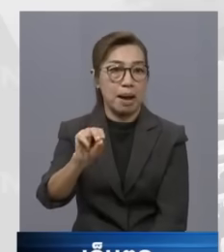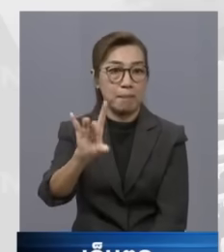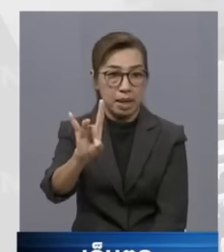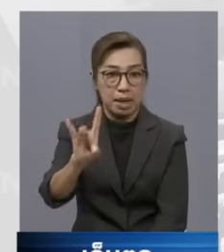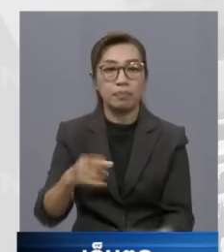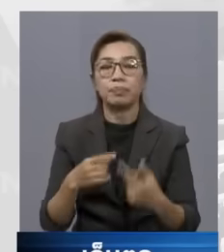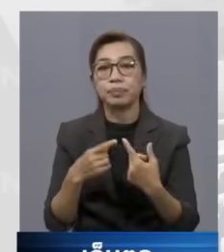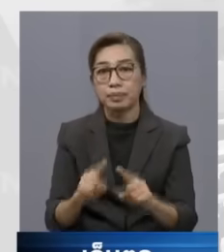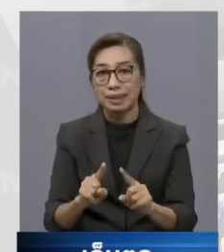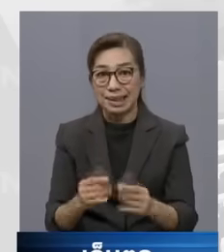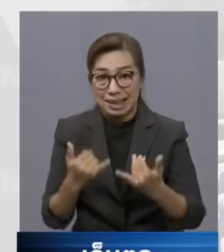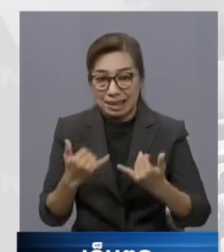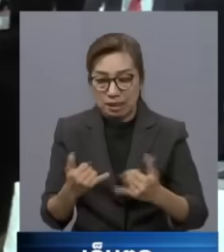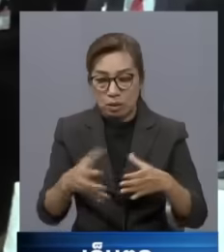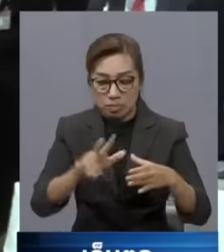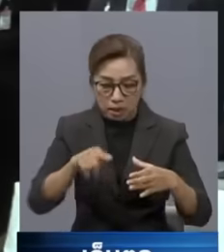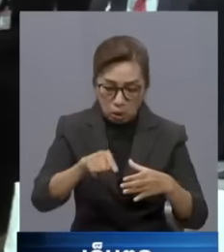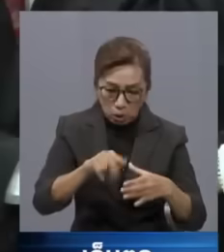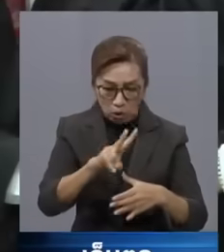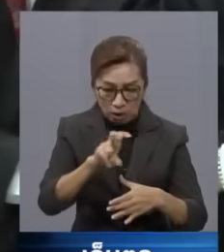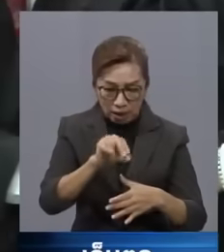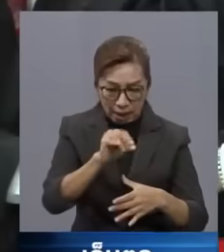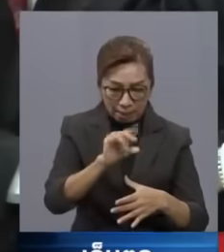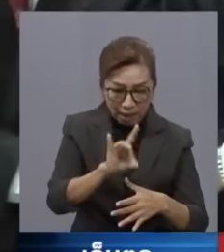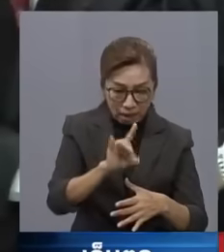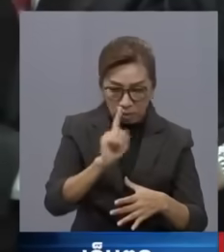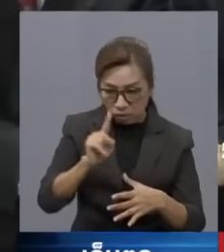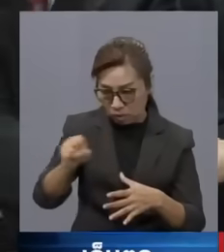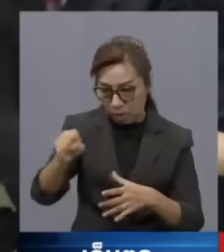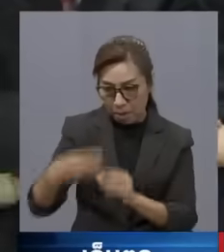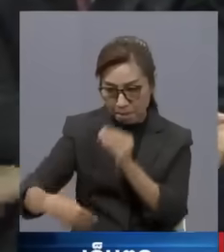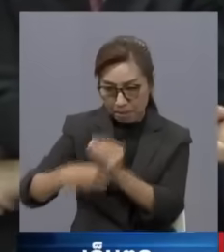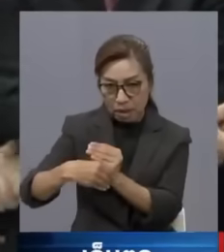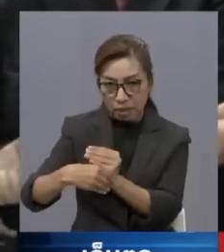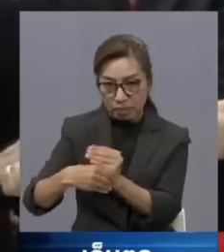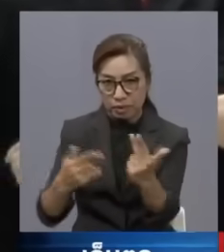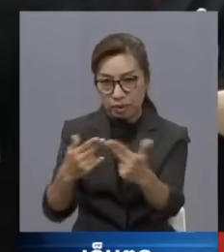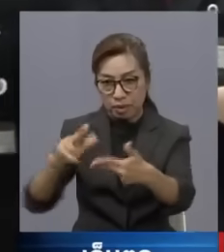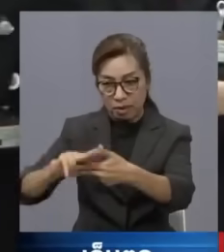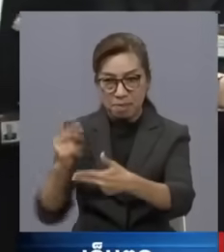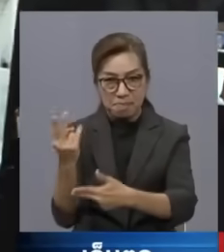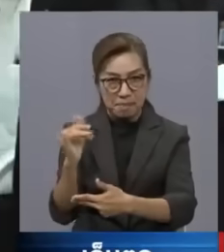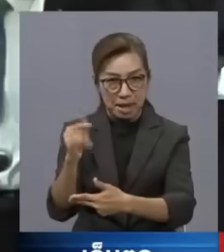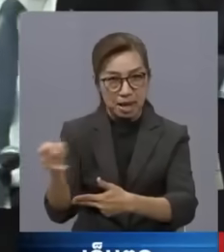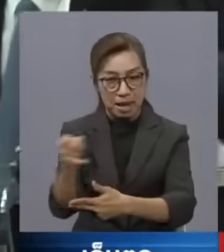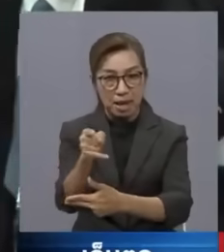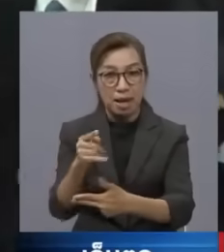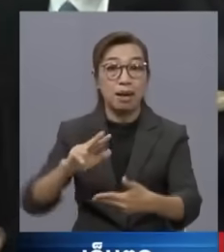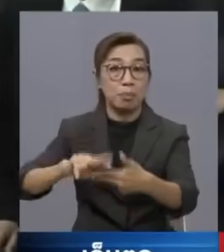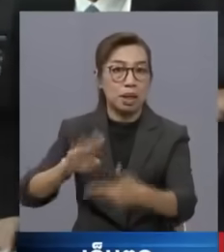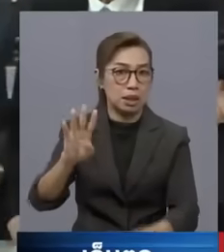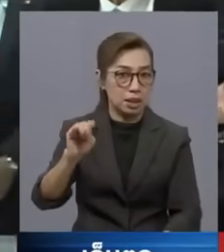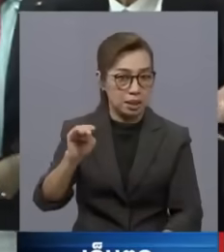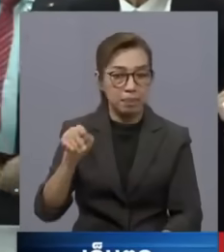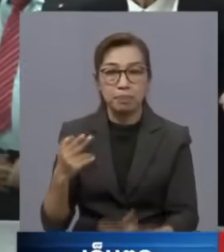เพื่อไทยณถึงเวลานี้เนี่ยอาจจะต้องบวกเพิ่มไปที่เป็นกำลังเสริมอีก 2พรรคนะคือพลังประชารัฐ 40